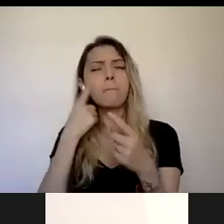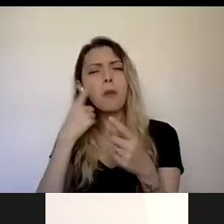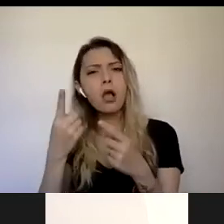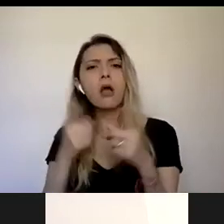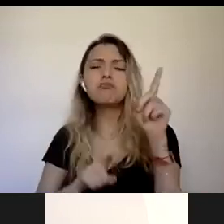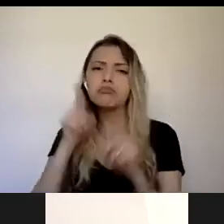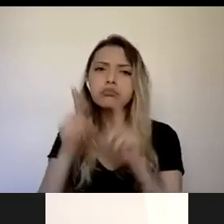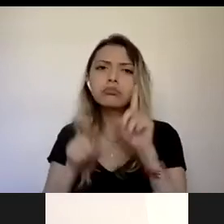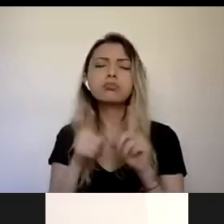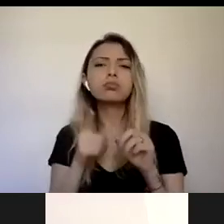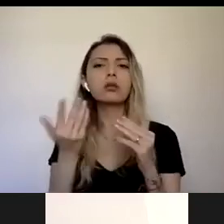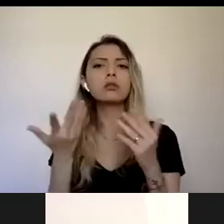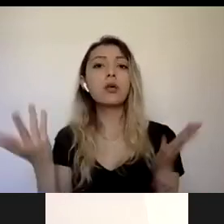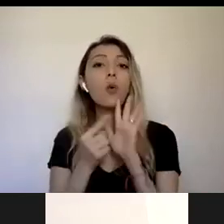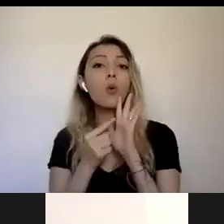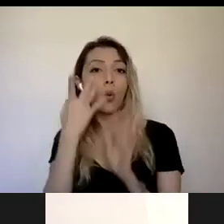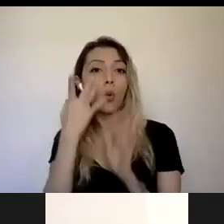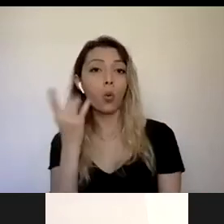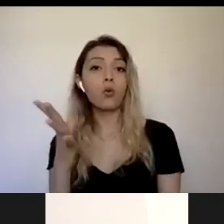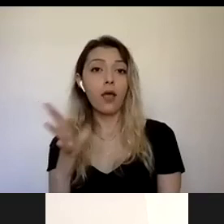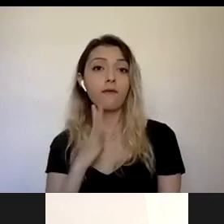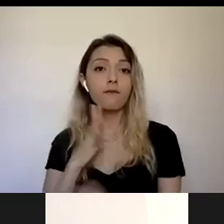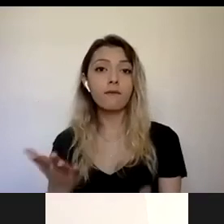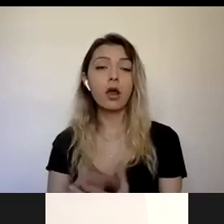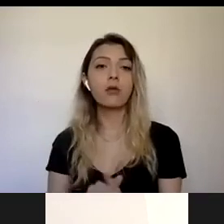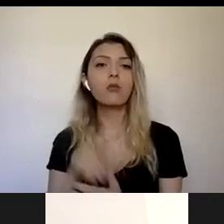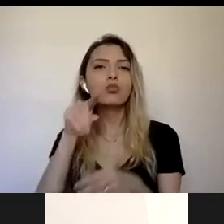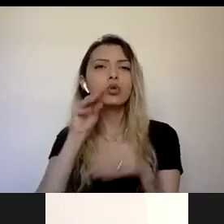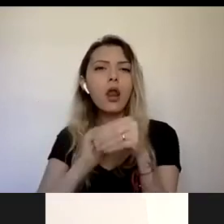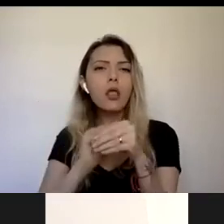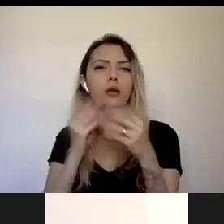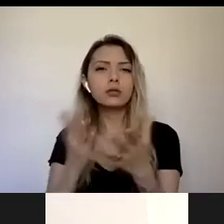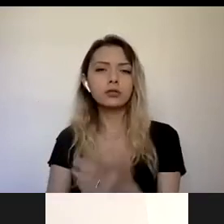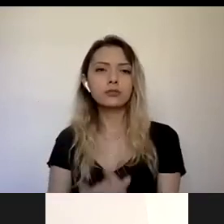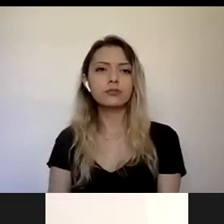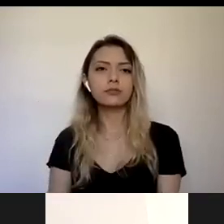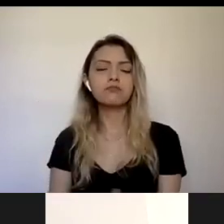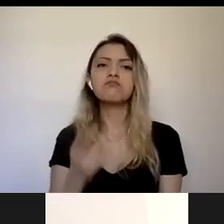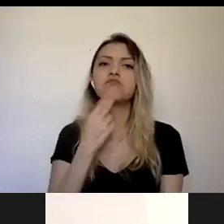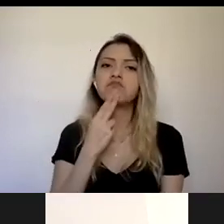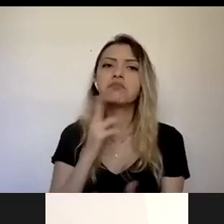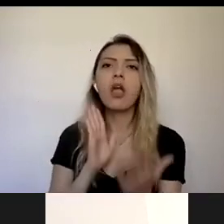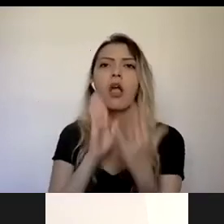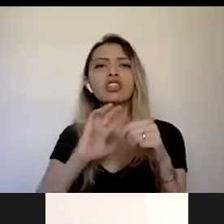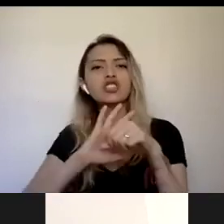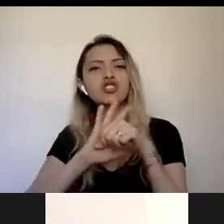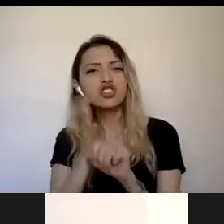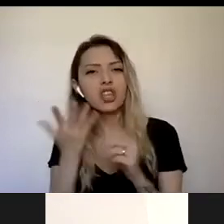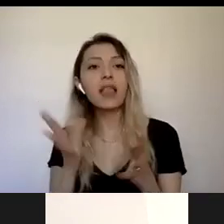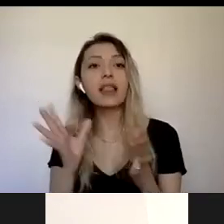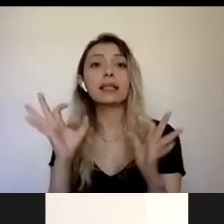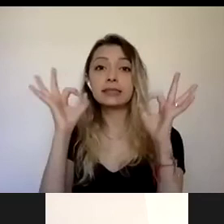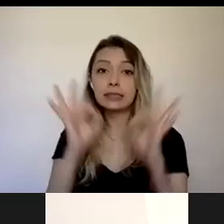çok gösterge karşımıza çıkıyor. Bunların içerisinde işte kadına karşı şiddetin